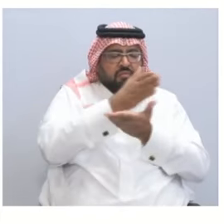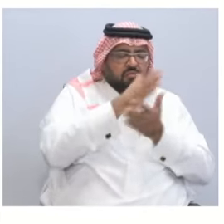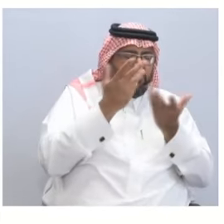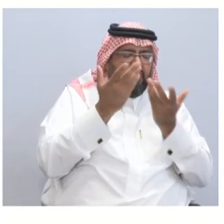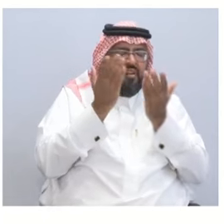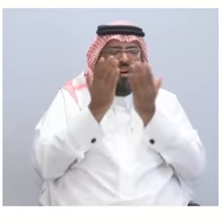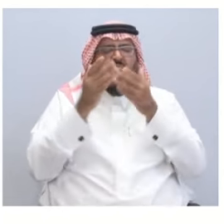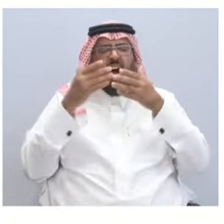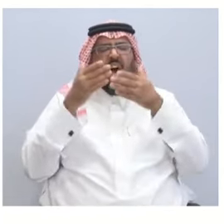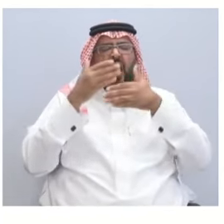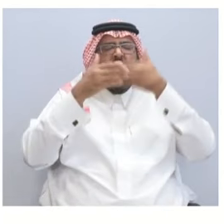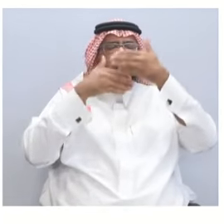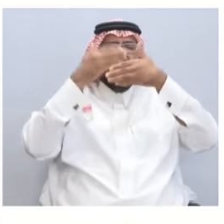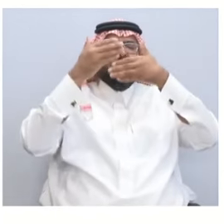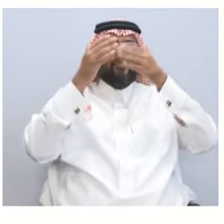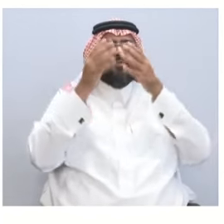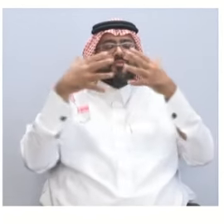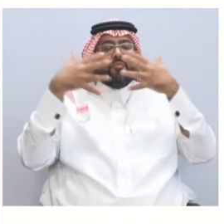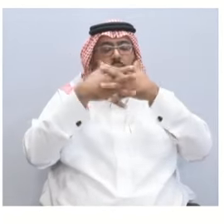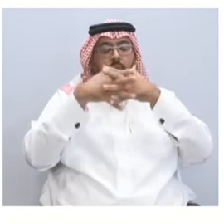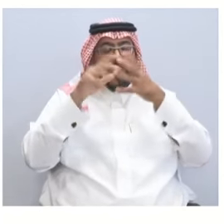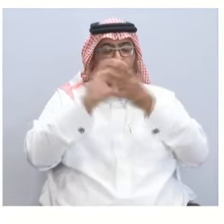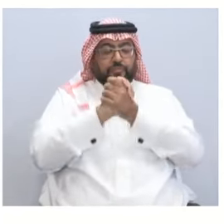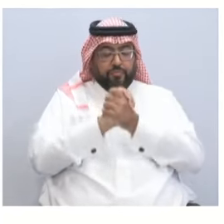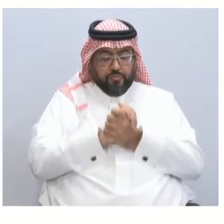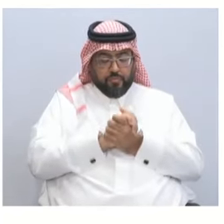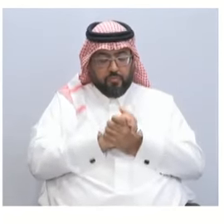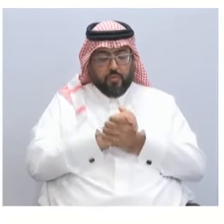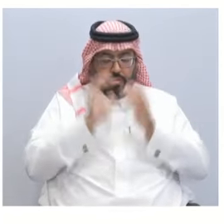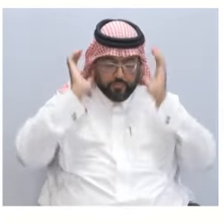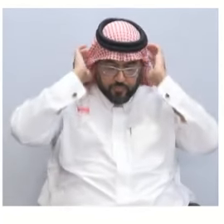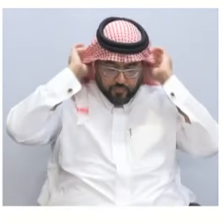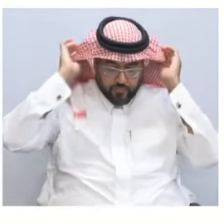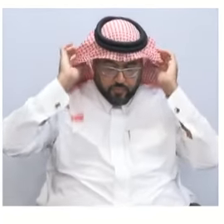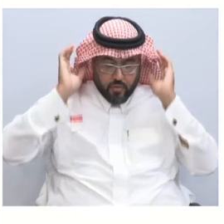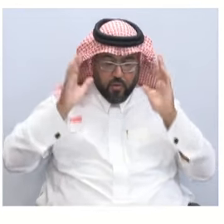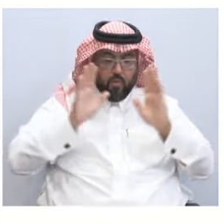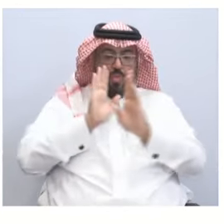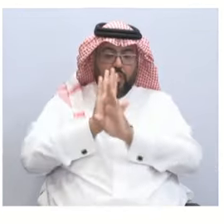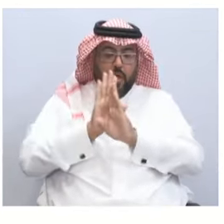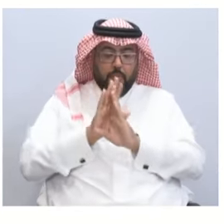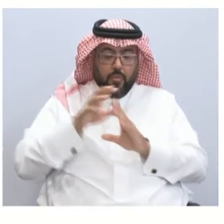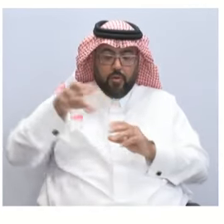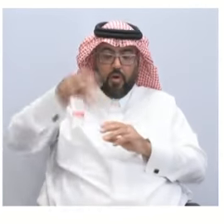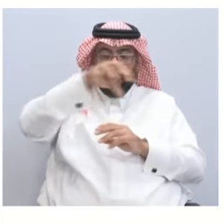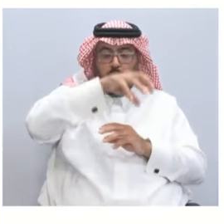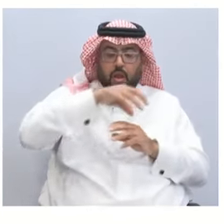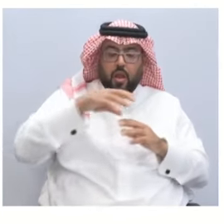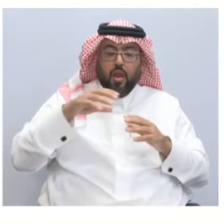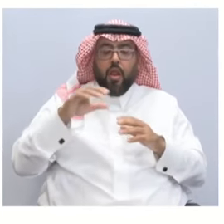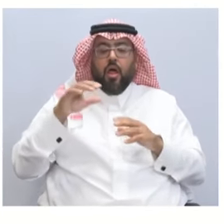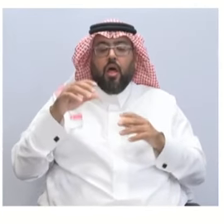التكامل والتعاون هو سمتان من سمات دول مجلس دول الخليج العربي